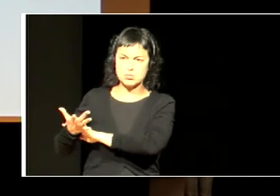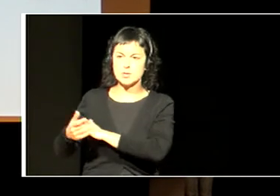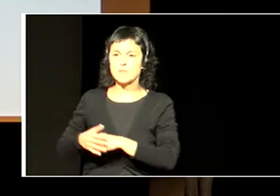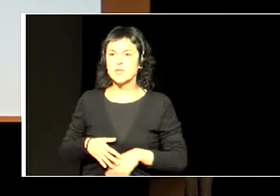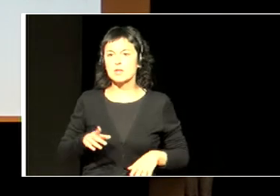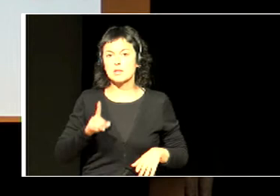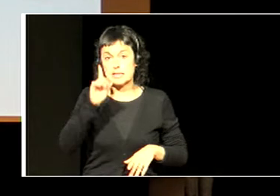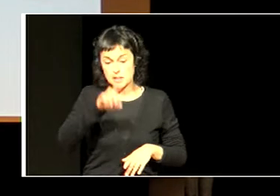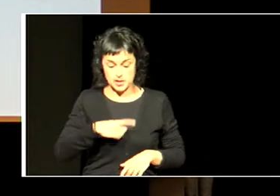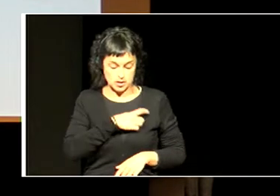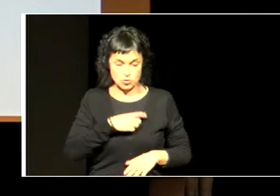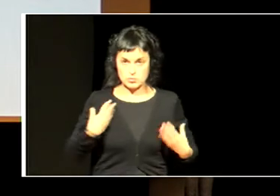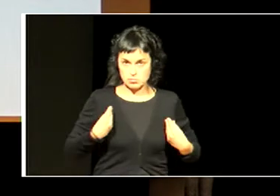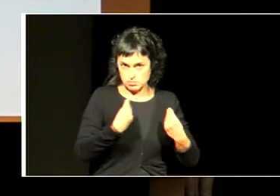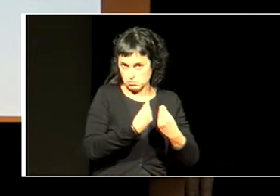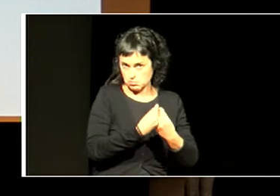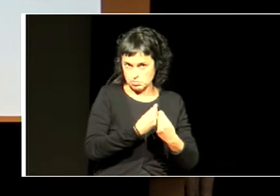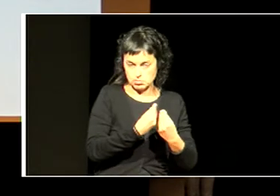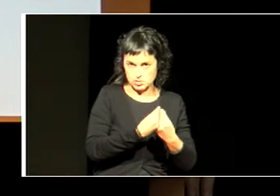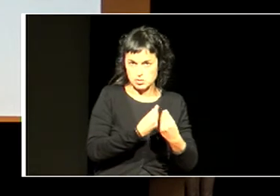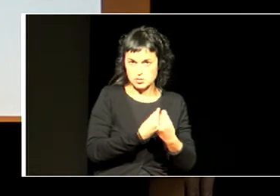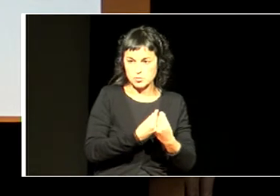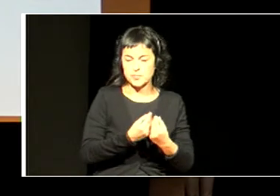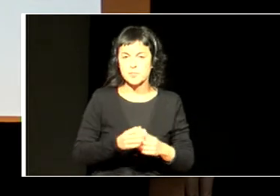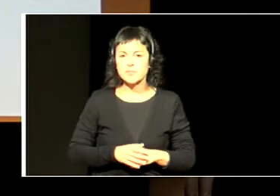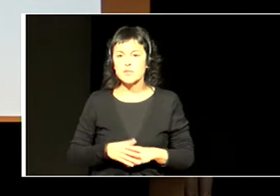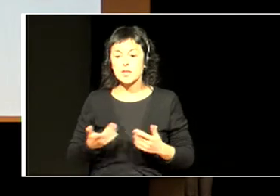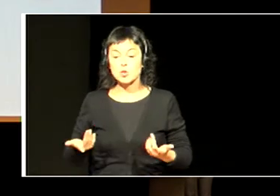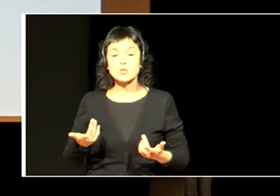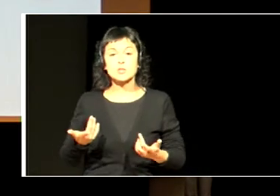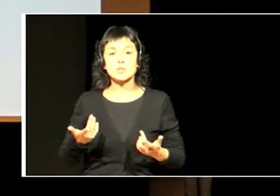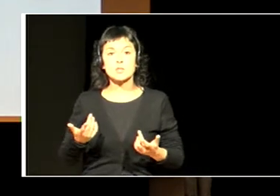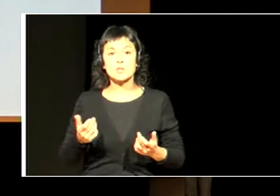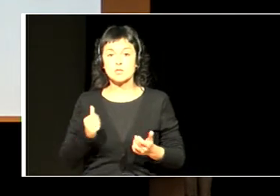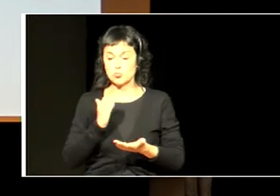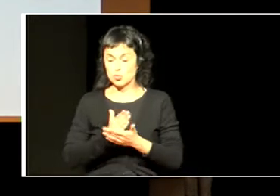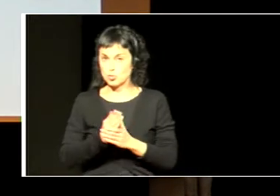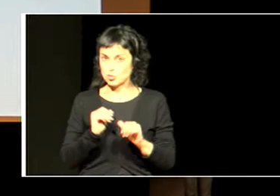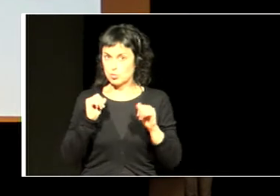bezala, berdintasun batzordeak. Hor, ikasleak kurtsua zinera, orkesten zaie,